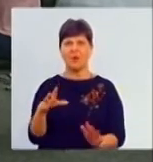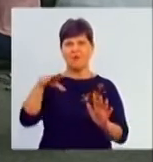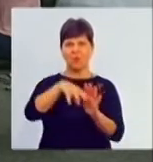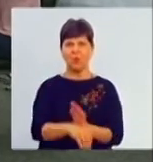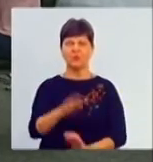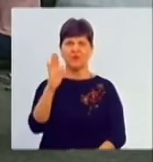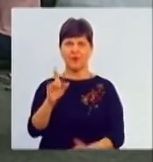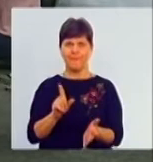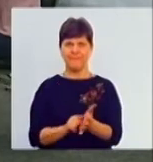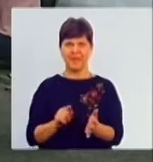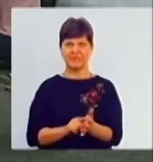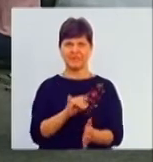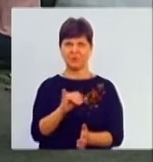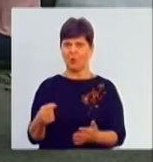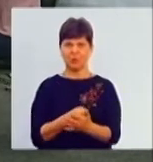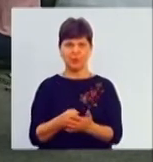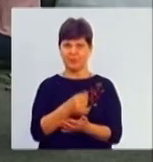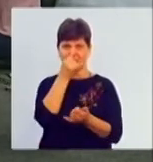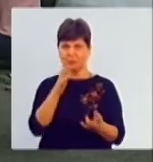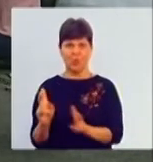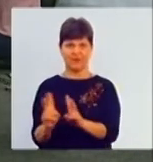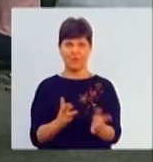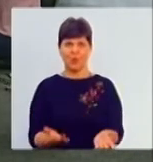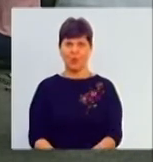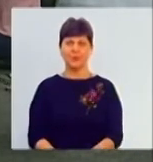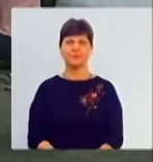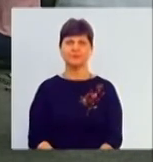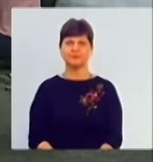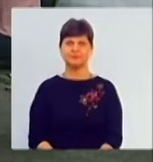не може я добитися ні в кого.